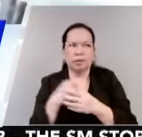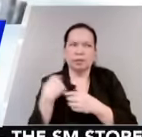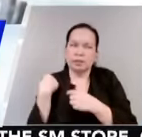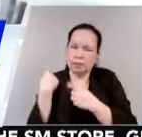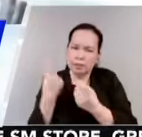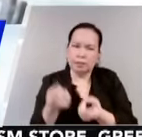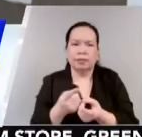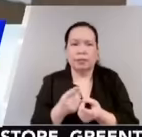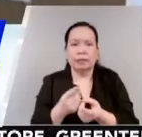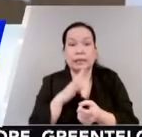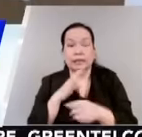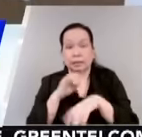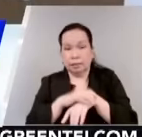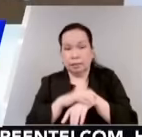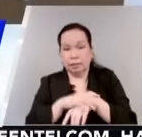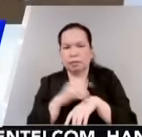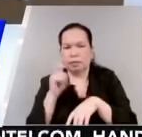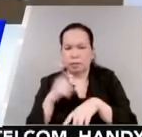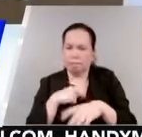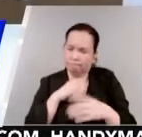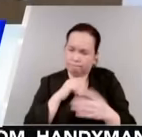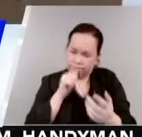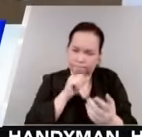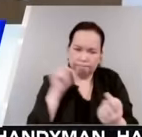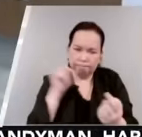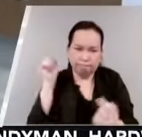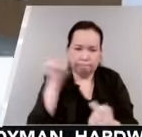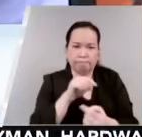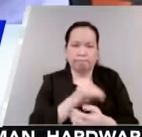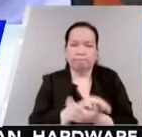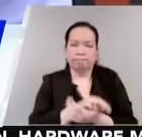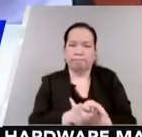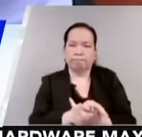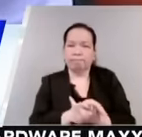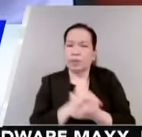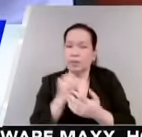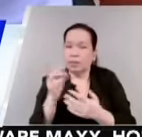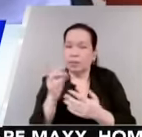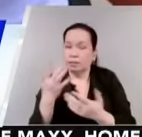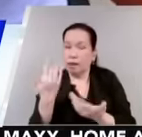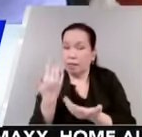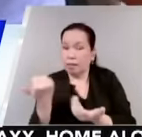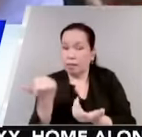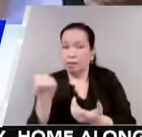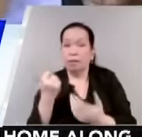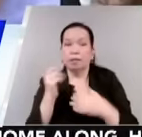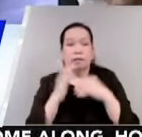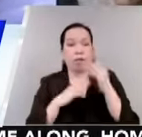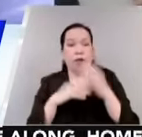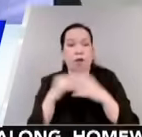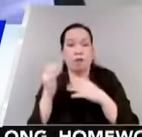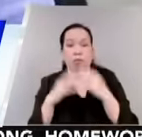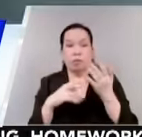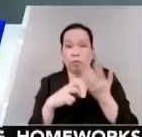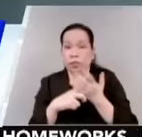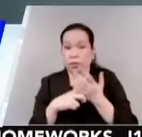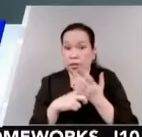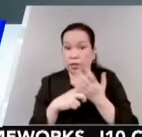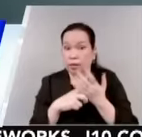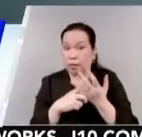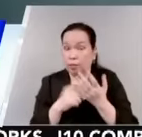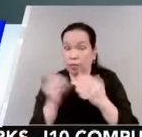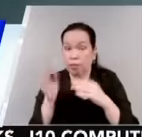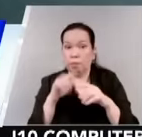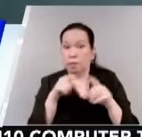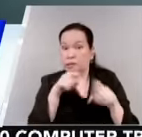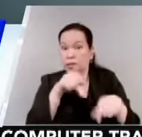deserve a present. So. Kung maraming hassle-free ang pagbili ng tiket, ang biker na si Harry Boy, dismayado. Sa labas pa lang ng